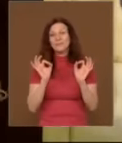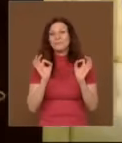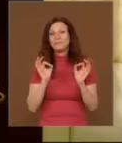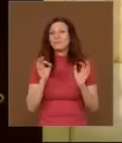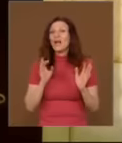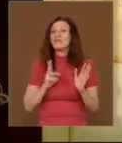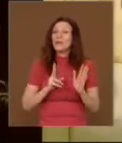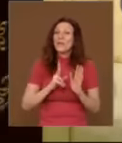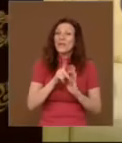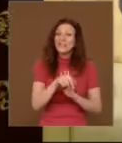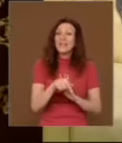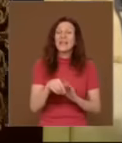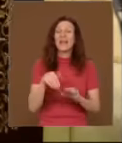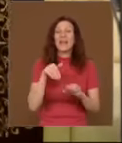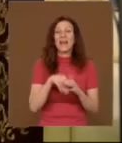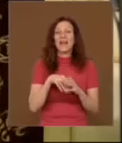влизането в благодатното